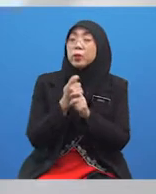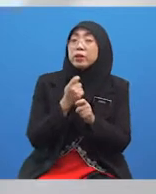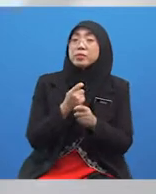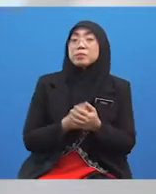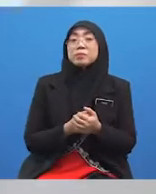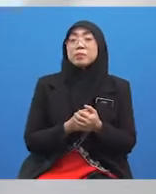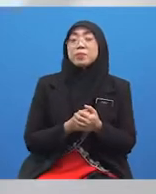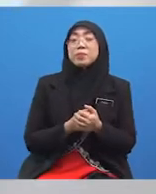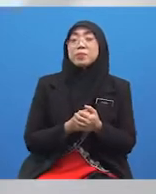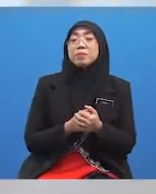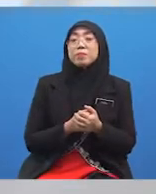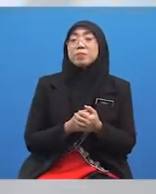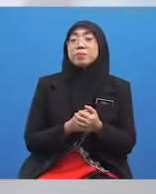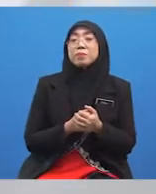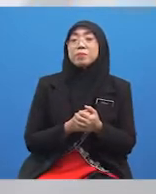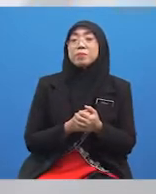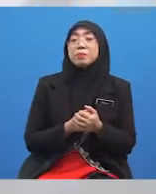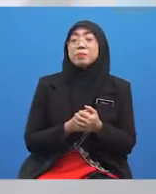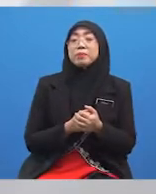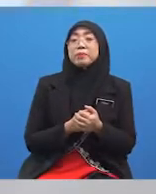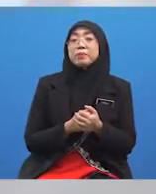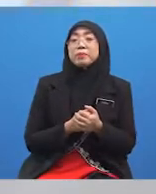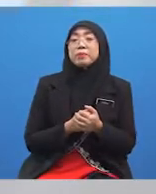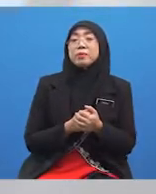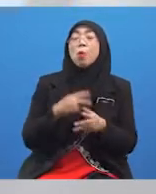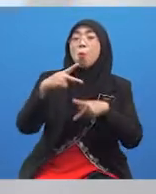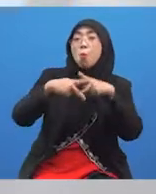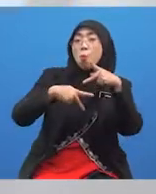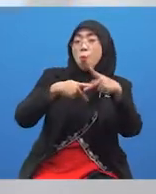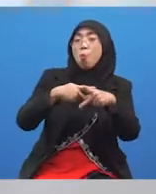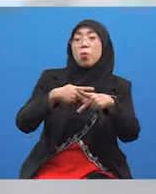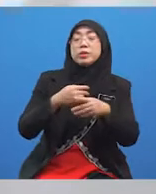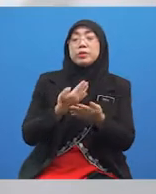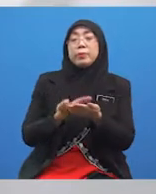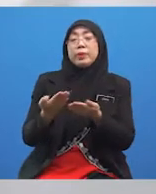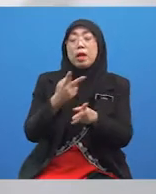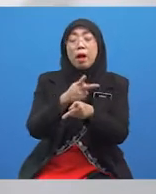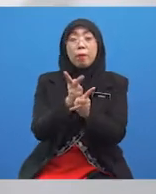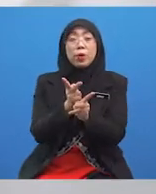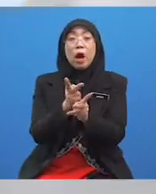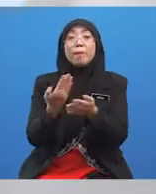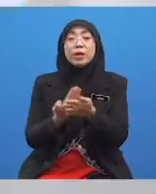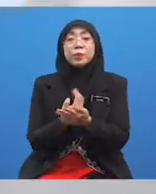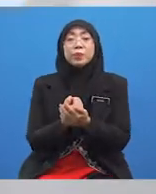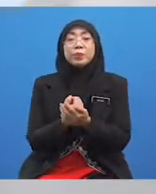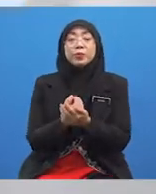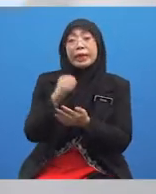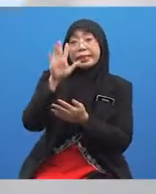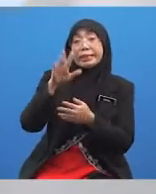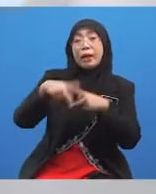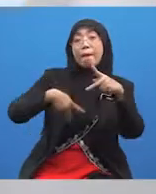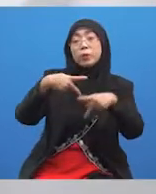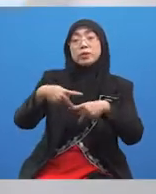ada fakta. Lihat soalan. Proses pembelian produk baru ada 5 proses. Lihat wakah yang